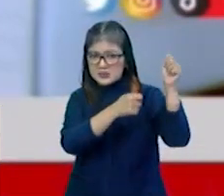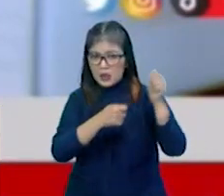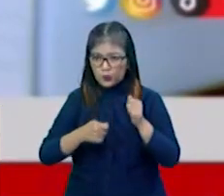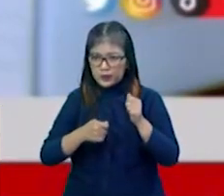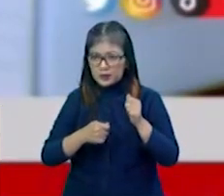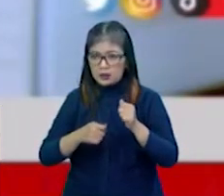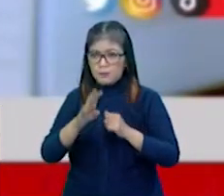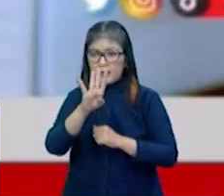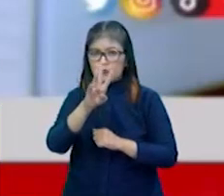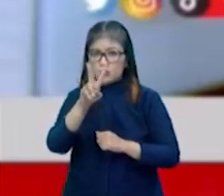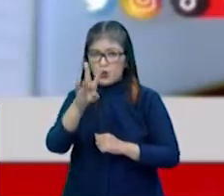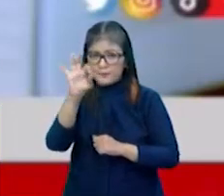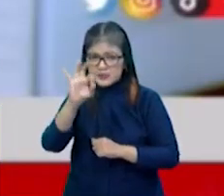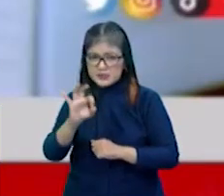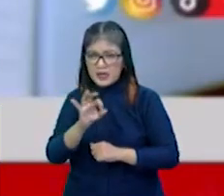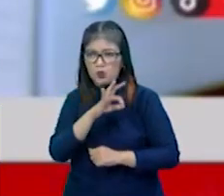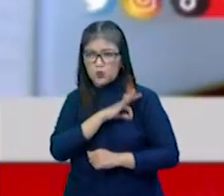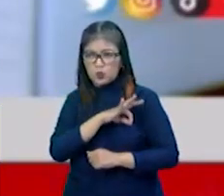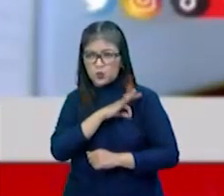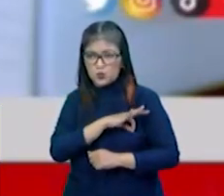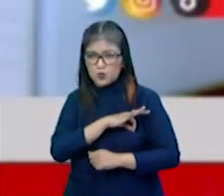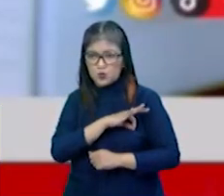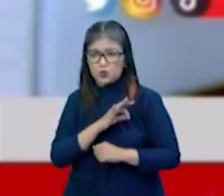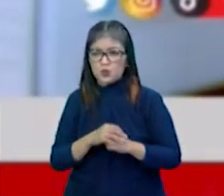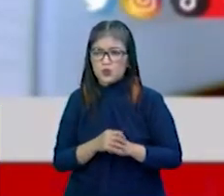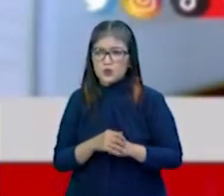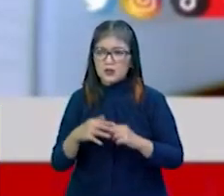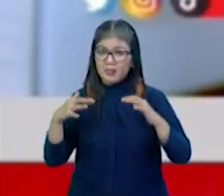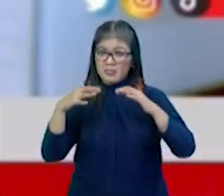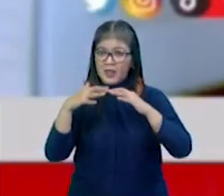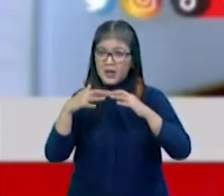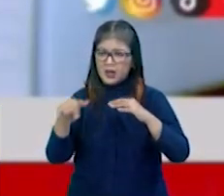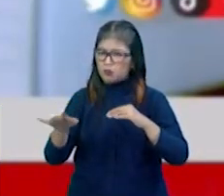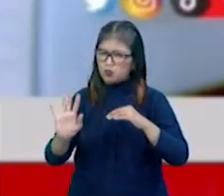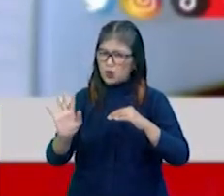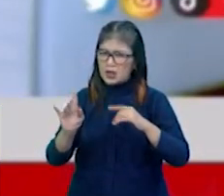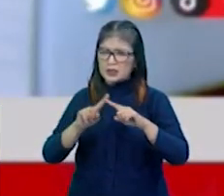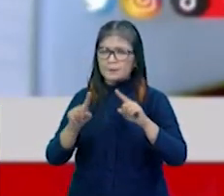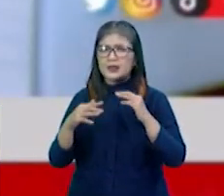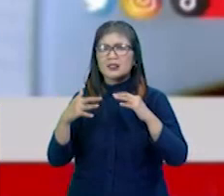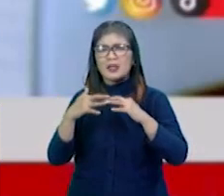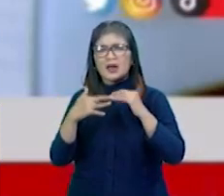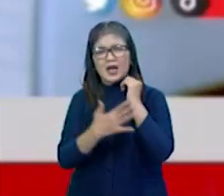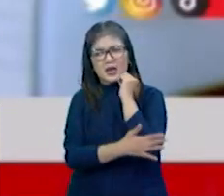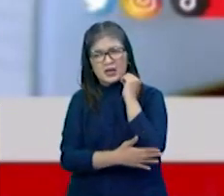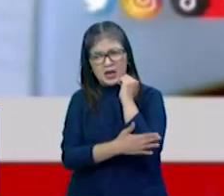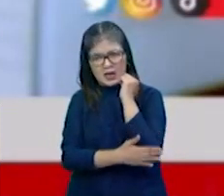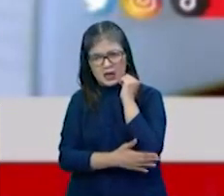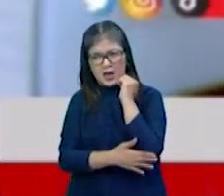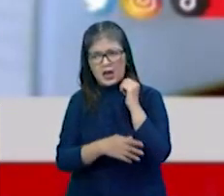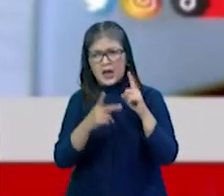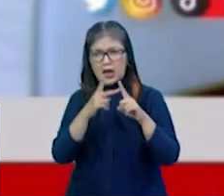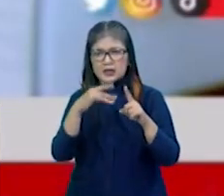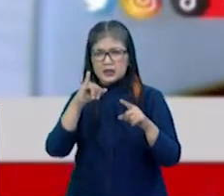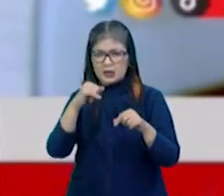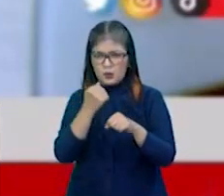42% tadi. Dan ini bukan lahan dia, lahan negara, karena HGU. Dia hanya dikasih